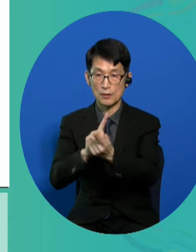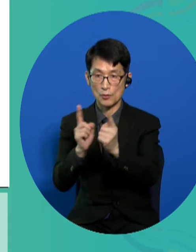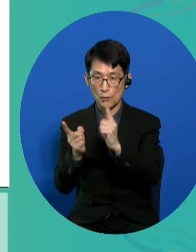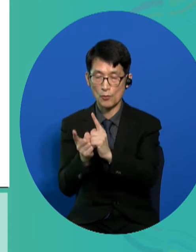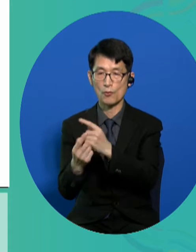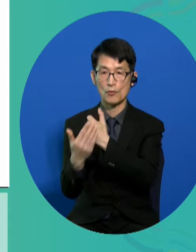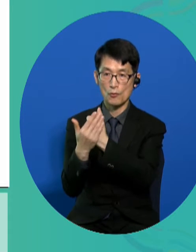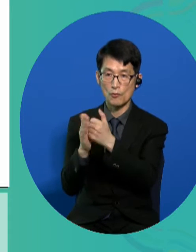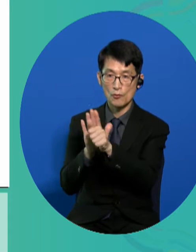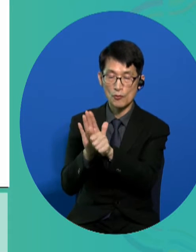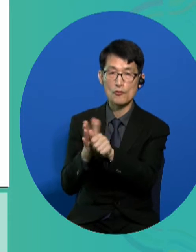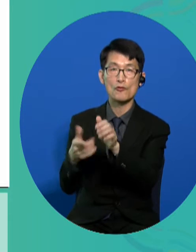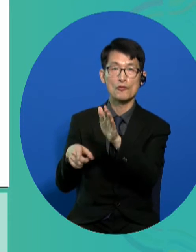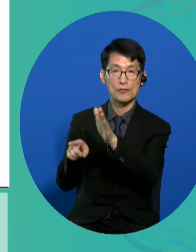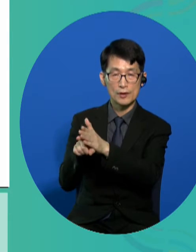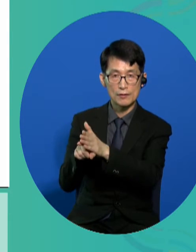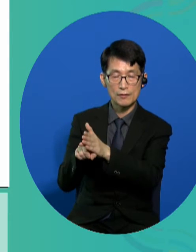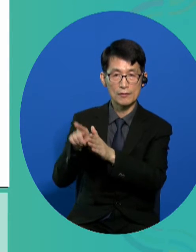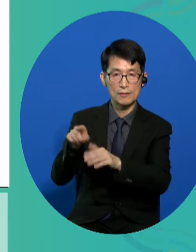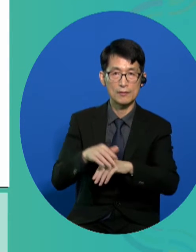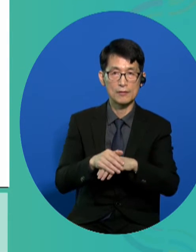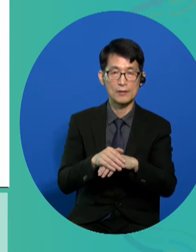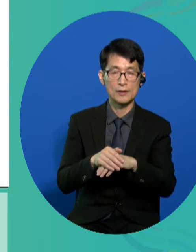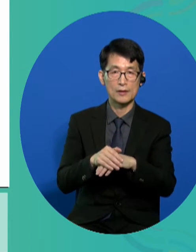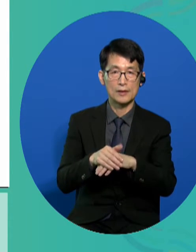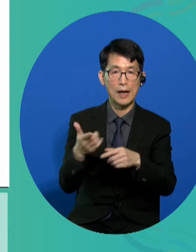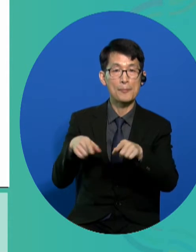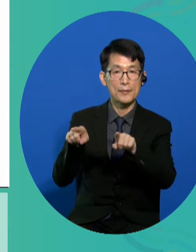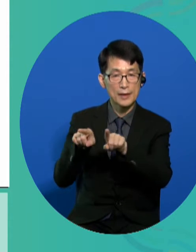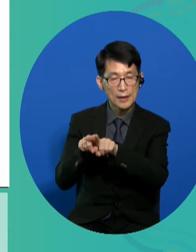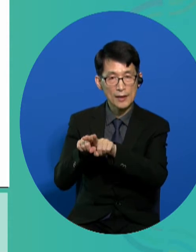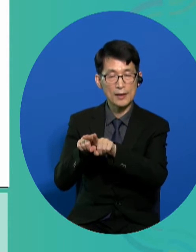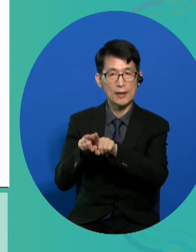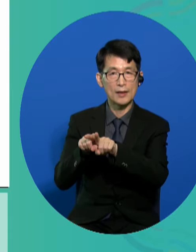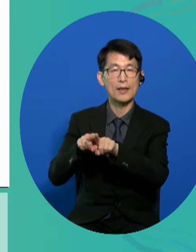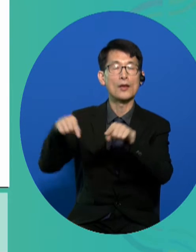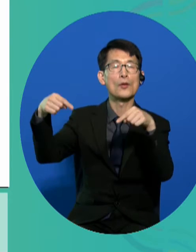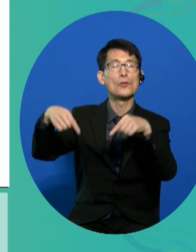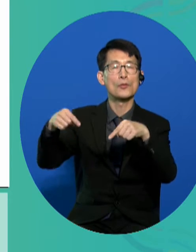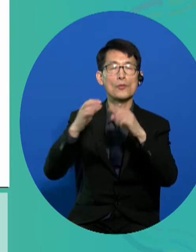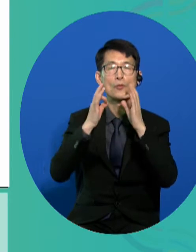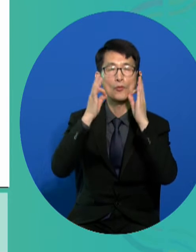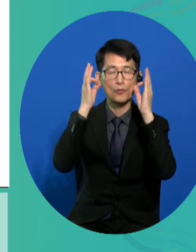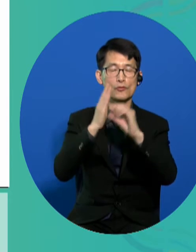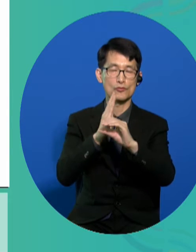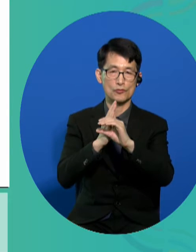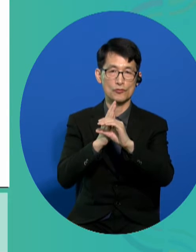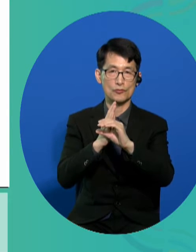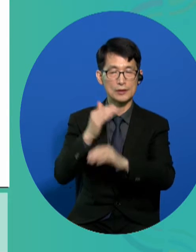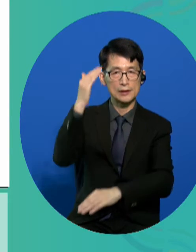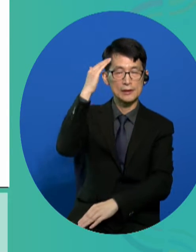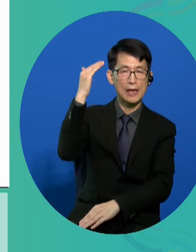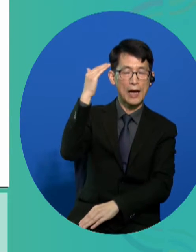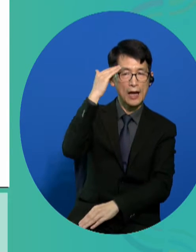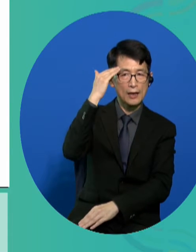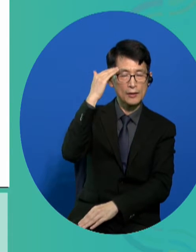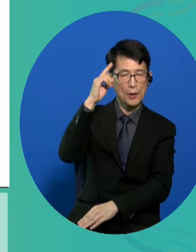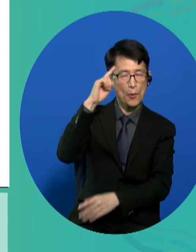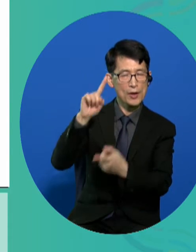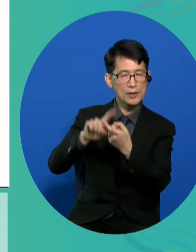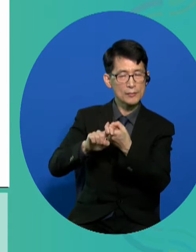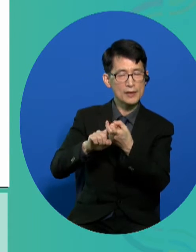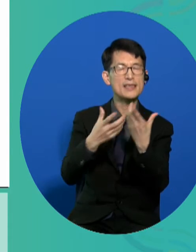위해 선도적인 조직과 파트너 관계를 맺고 있습니다. 한국에서 관심을 가질 만한 사례를 공유해